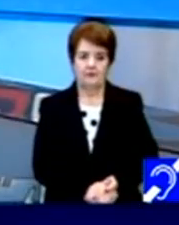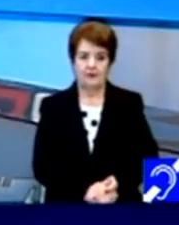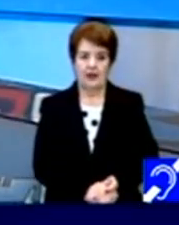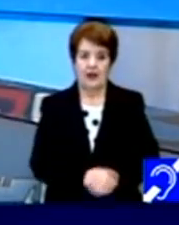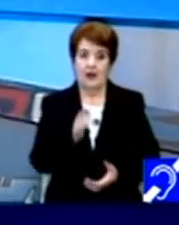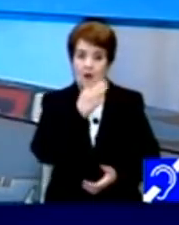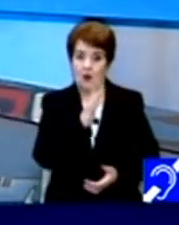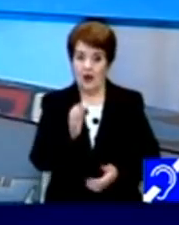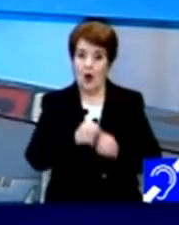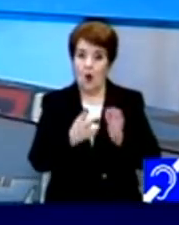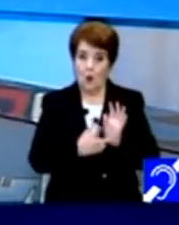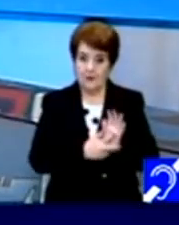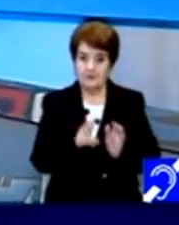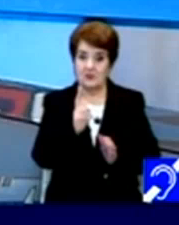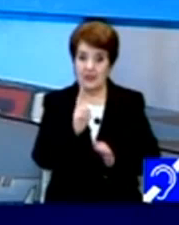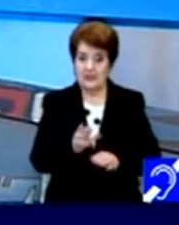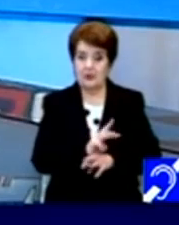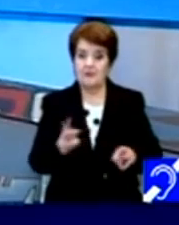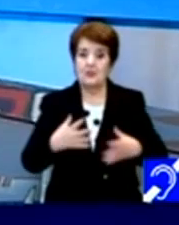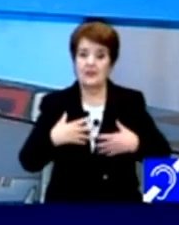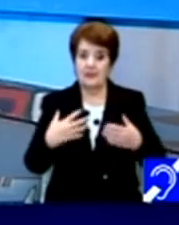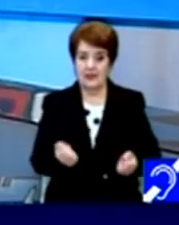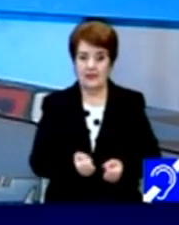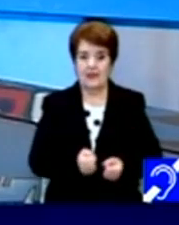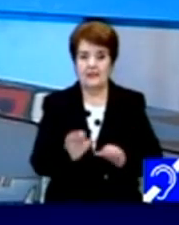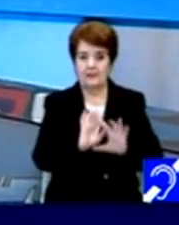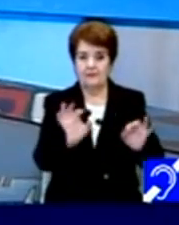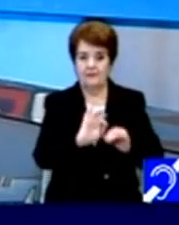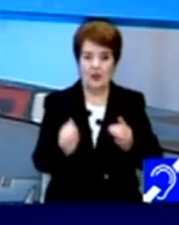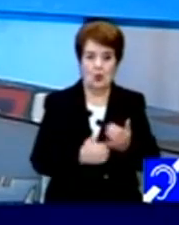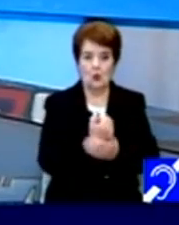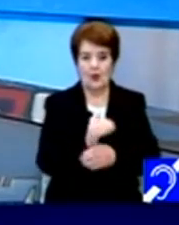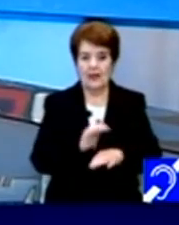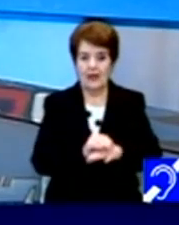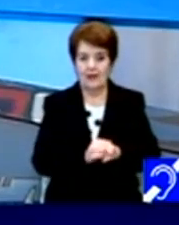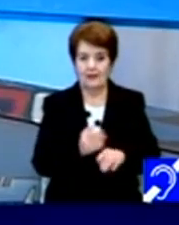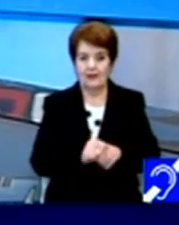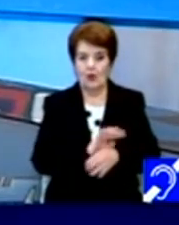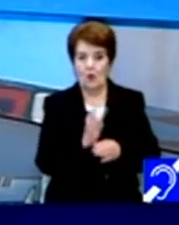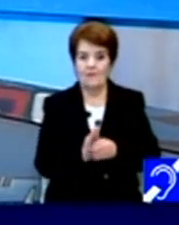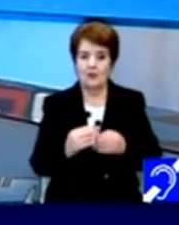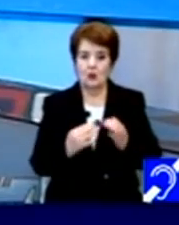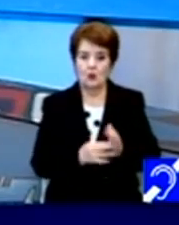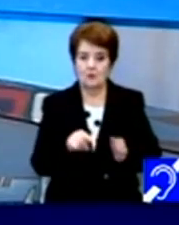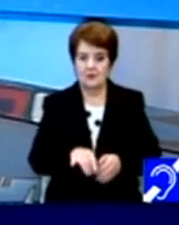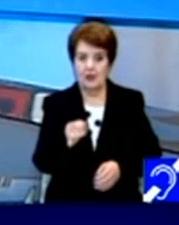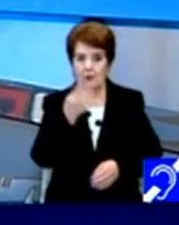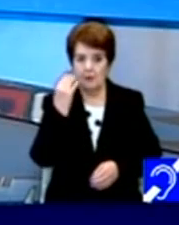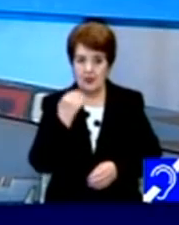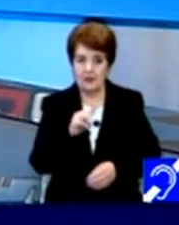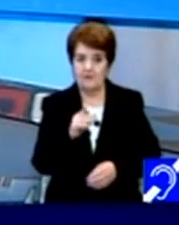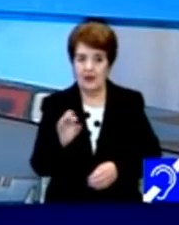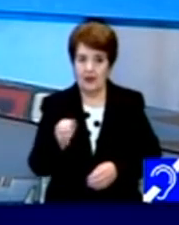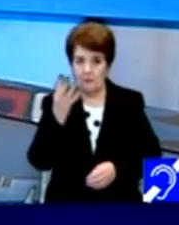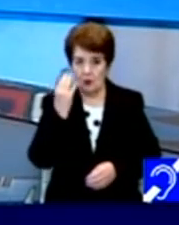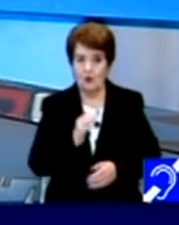La ora 18:30, Ministerul Sănătății va prezenta date noi privind evoluția COVID-19 în Republica Moldova. TVR